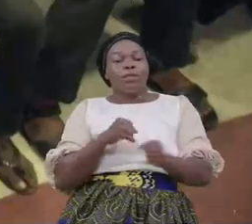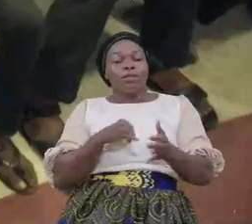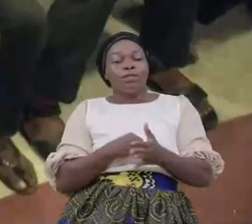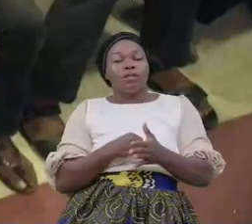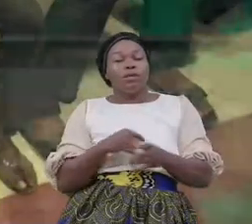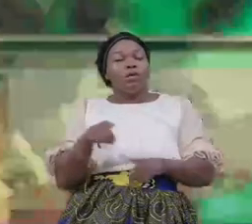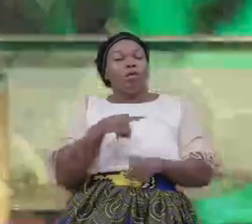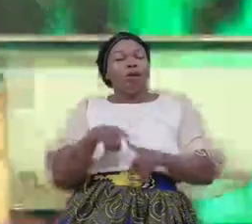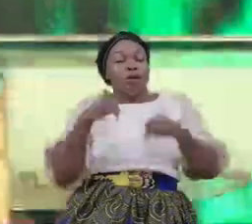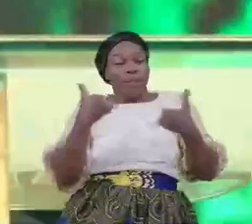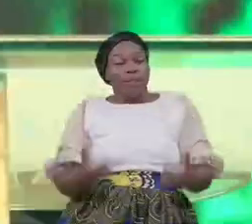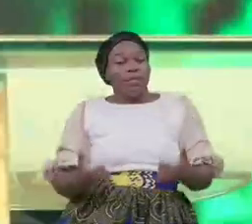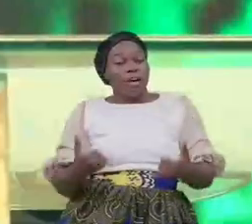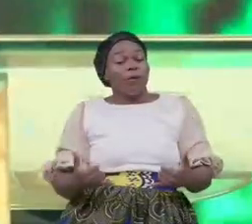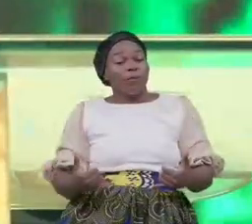conquête.